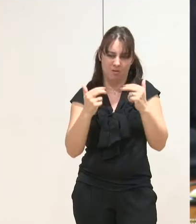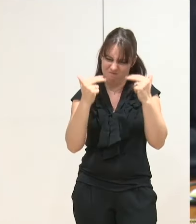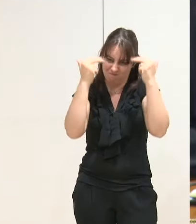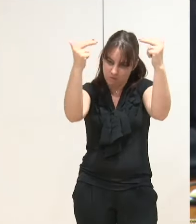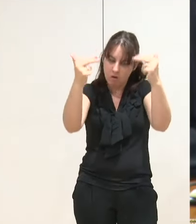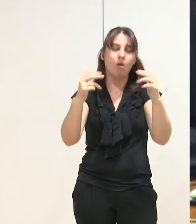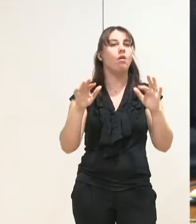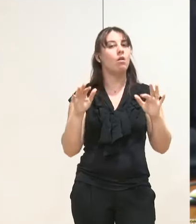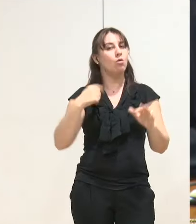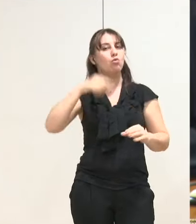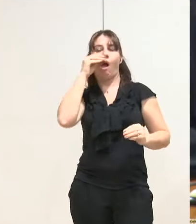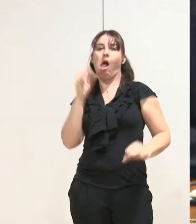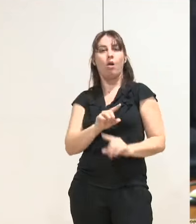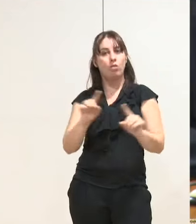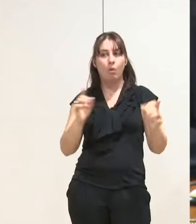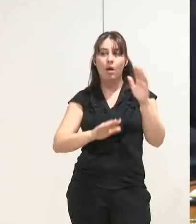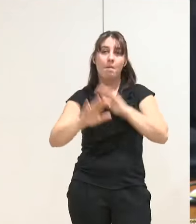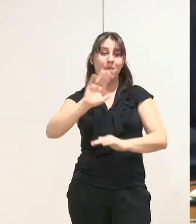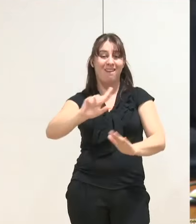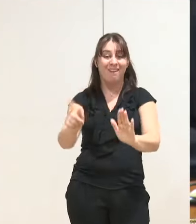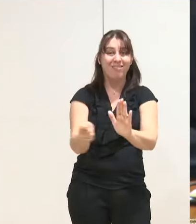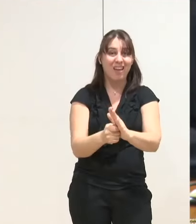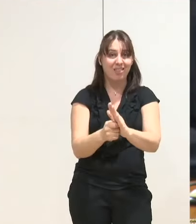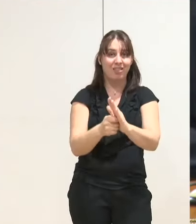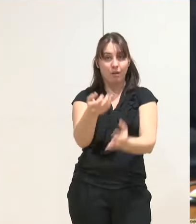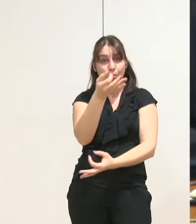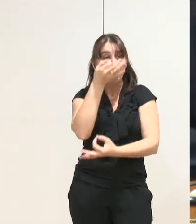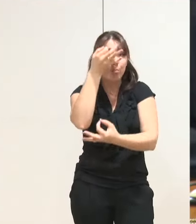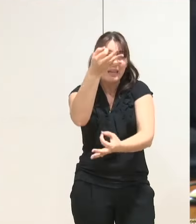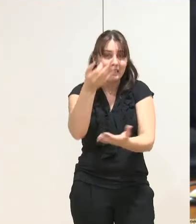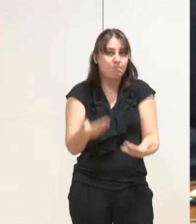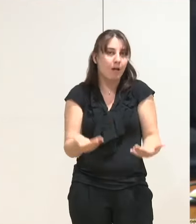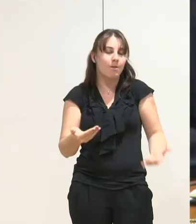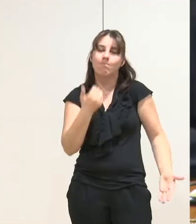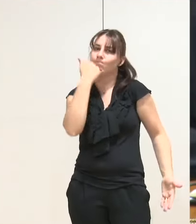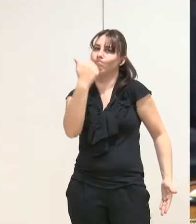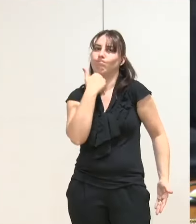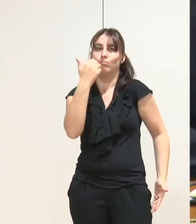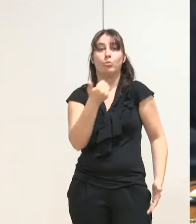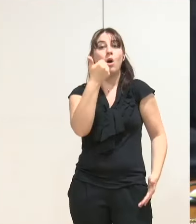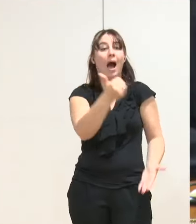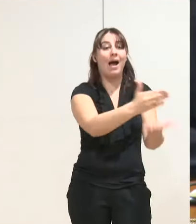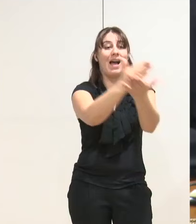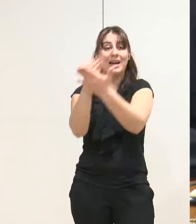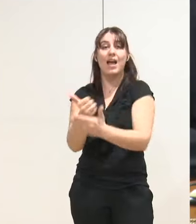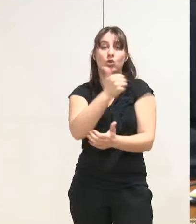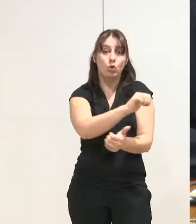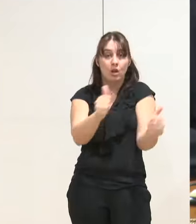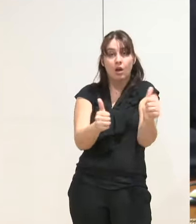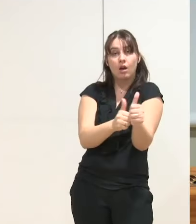principe par contre nous pouvons pas fixer de date pour le moment pouir arriver à unesm par